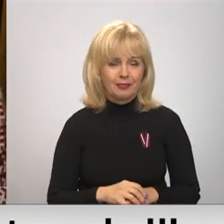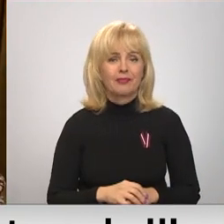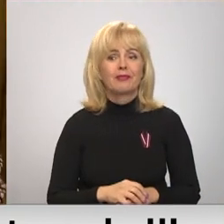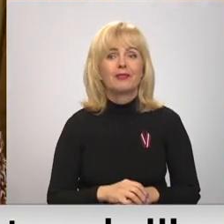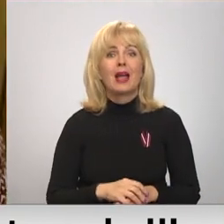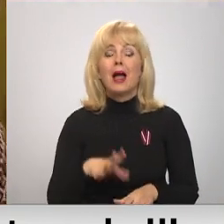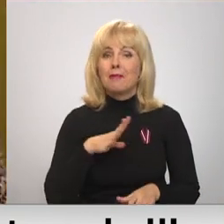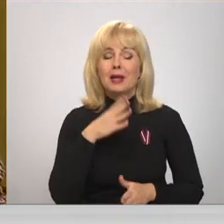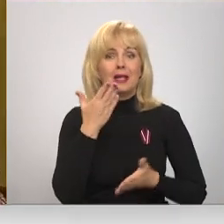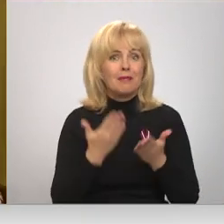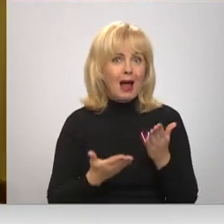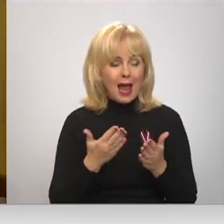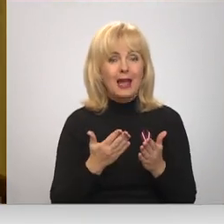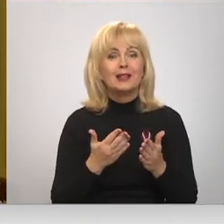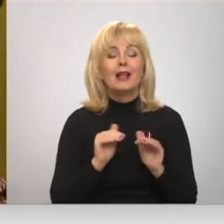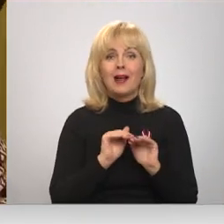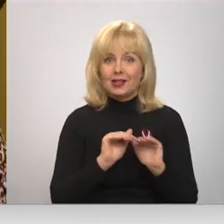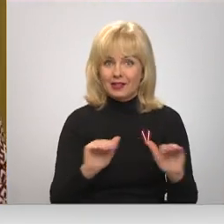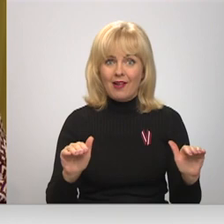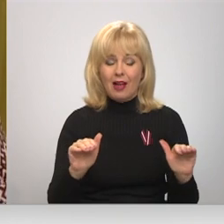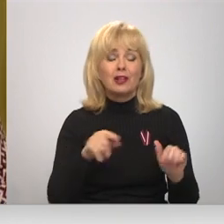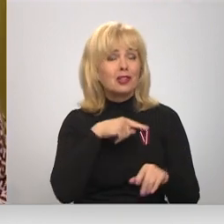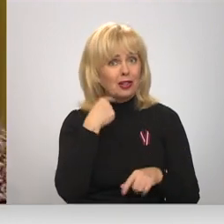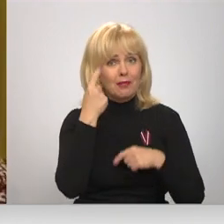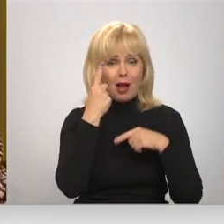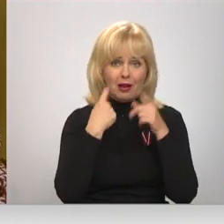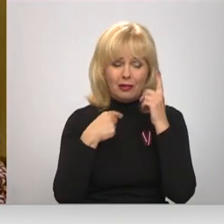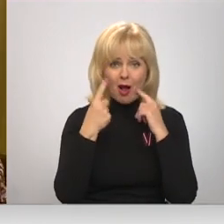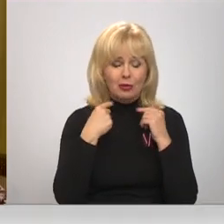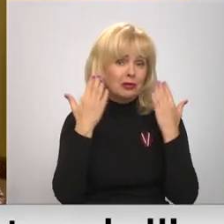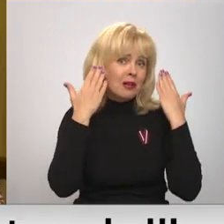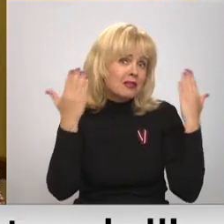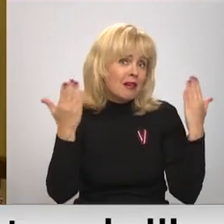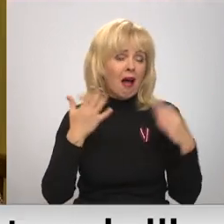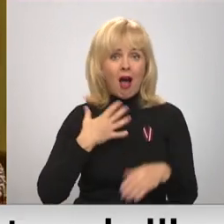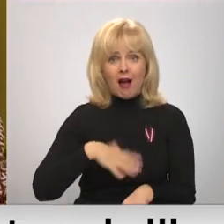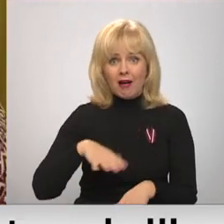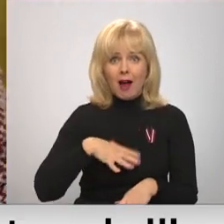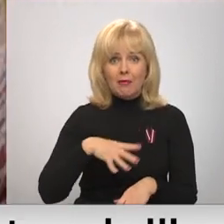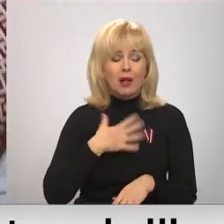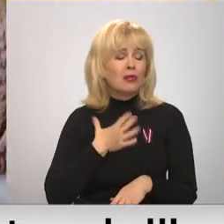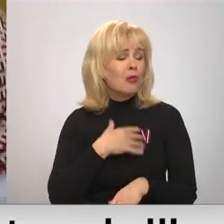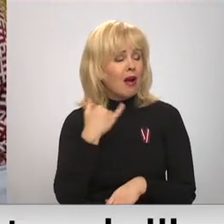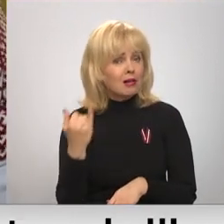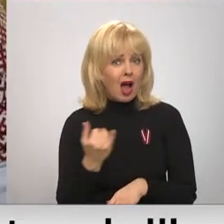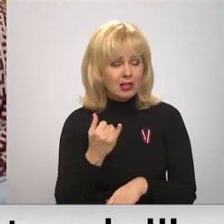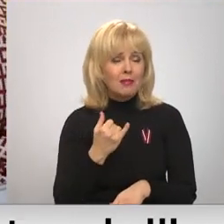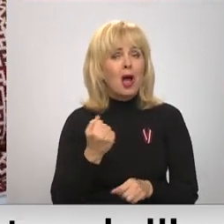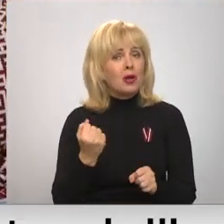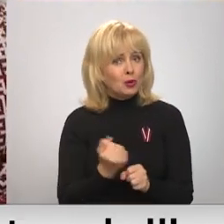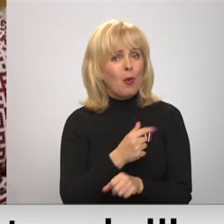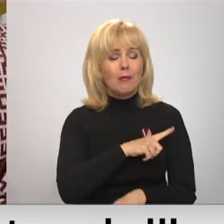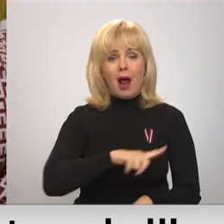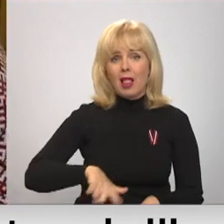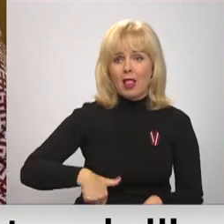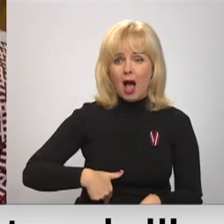Kad bija mēģinājums mums svētdien, es raudāju dziedot himnu, nezinu, kāpēc, bet vienkārši aizkustina. Un jā, Latvija tomēr ir